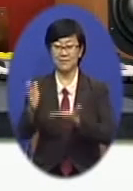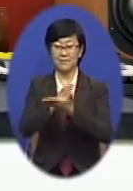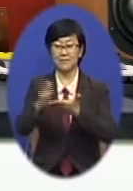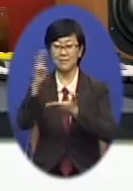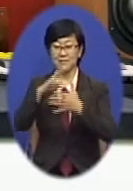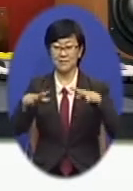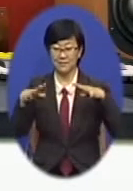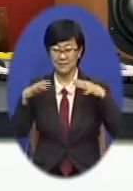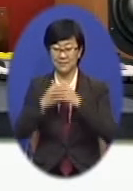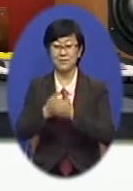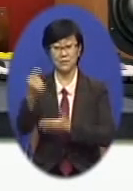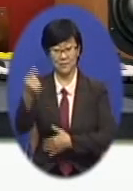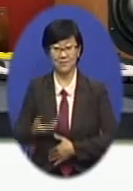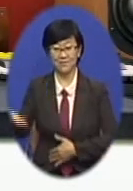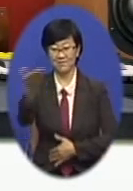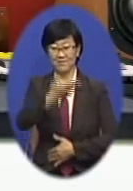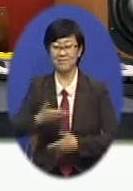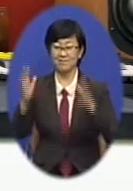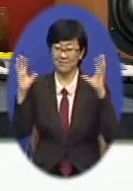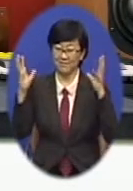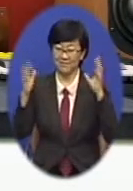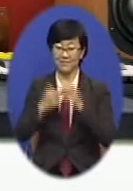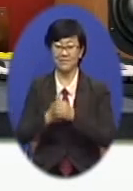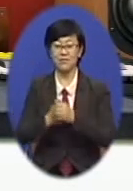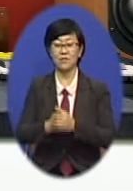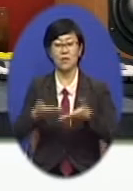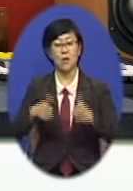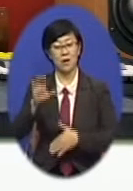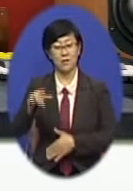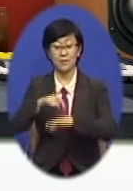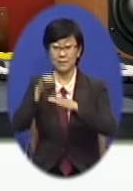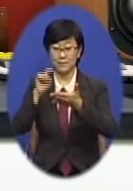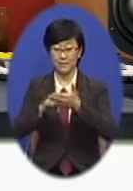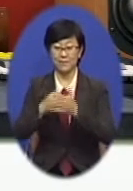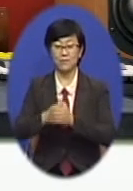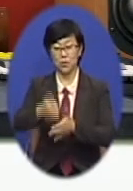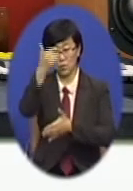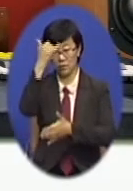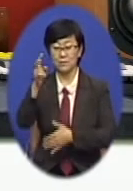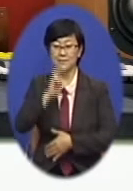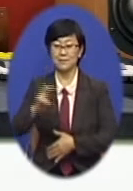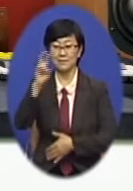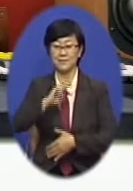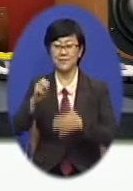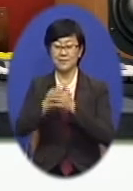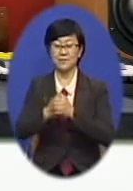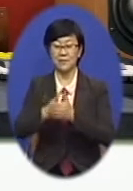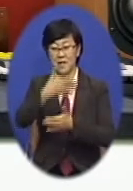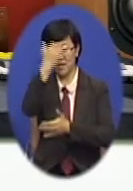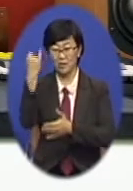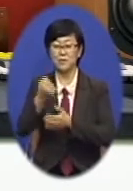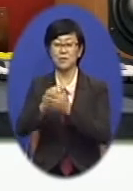나눔 노래자랑에 오신 것을 환영합니다. 고향의 노래, 마음의 노래, 효의 노래 가수